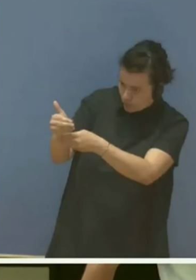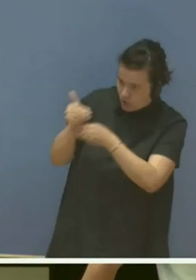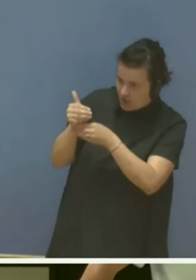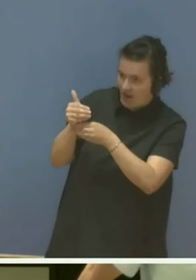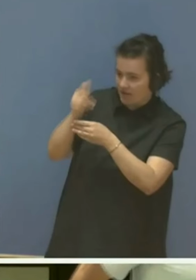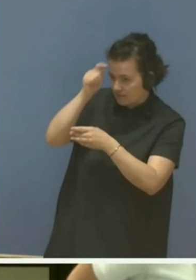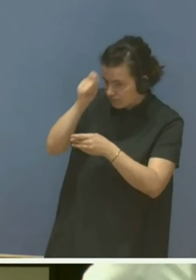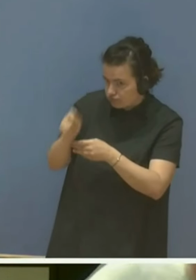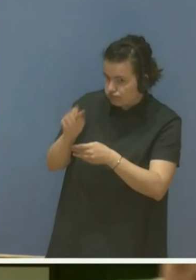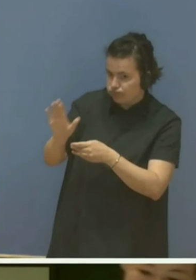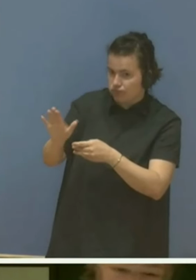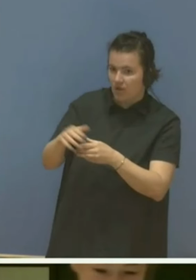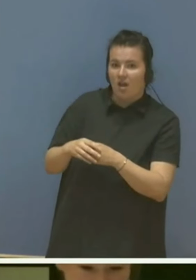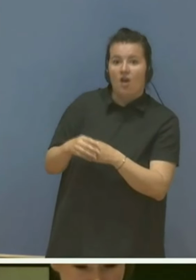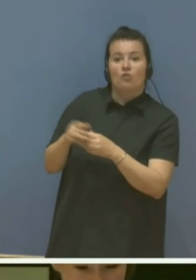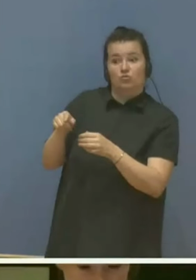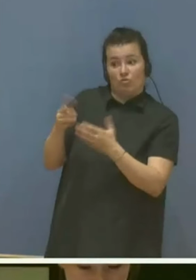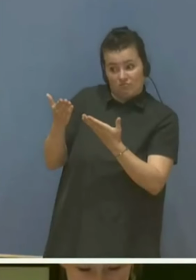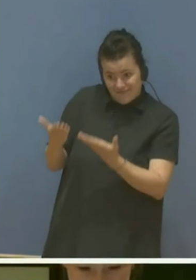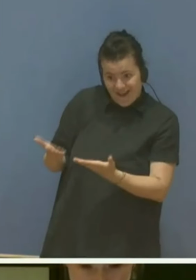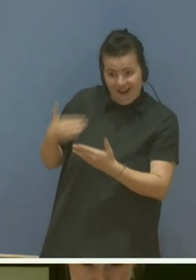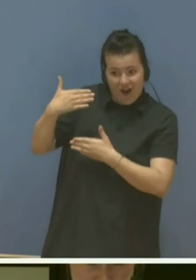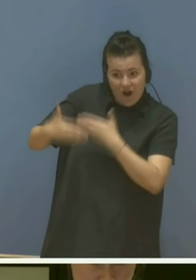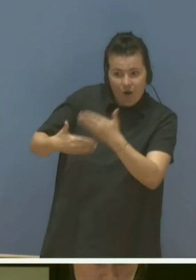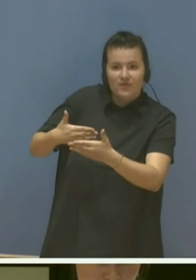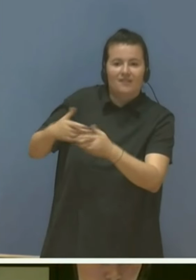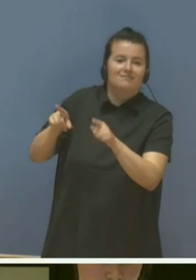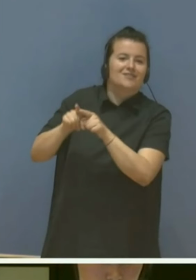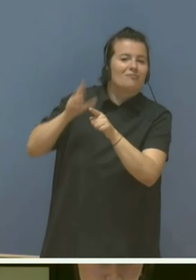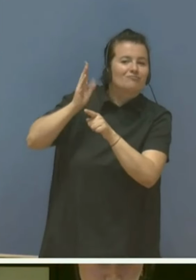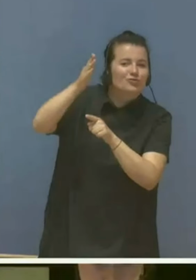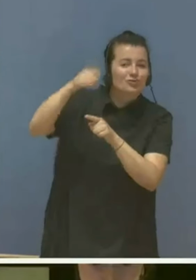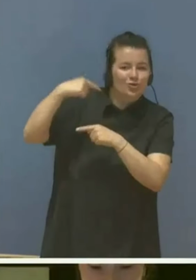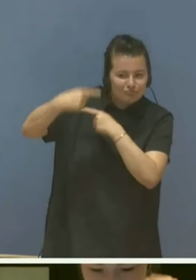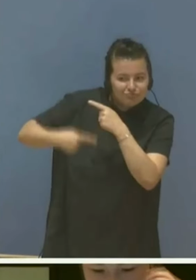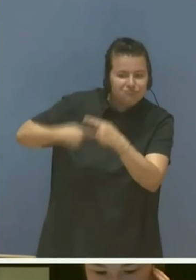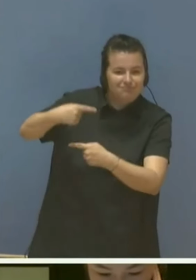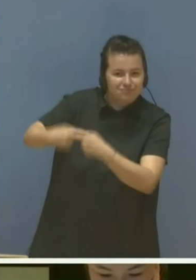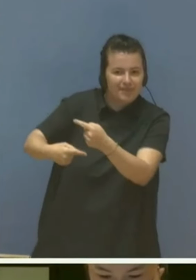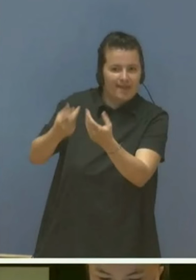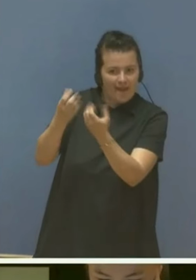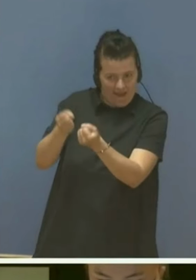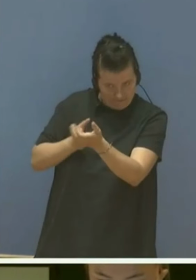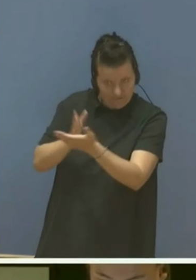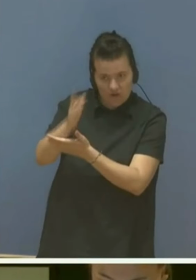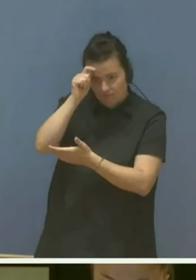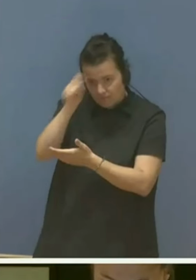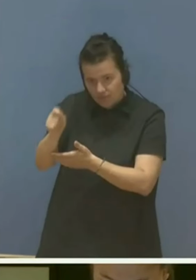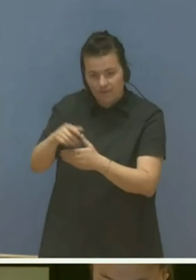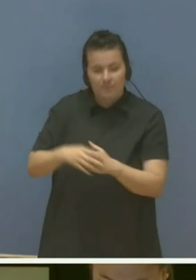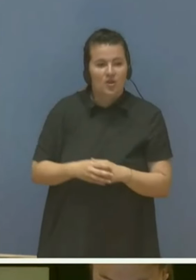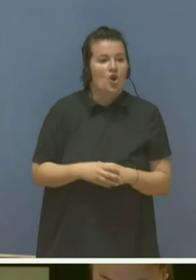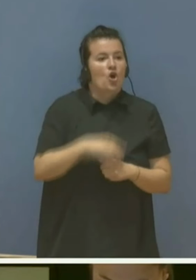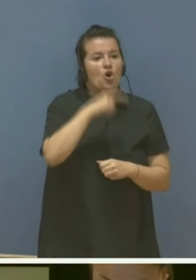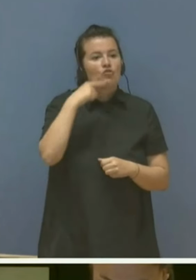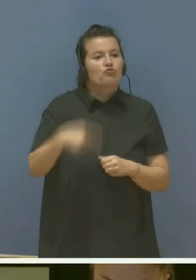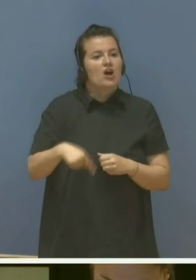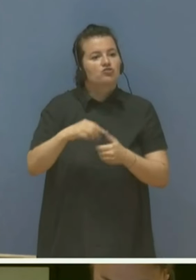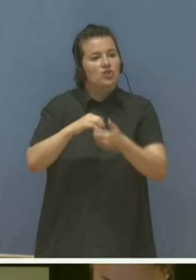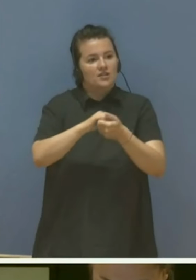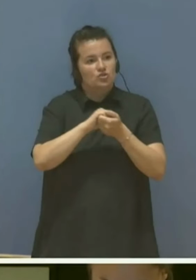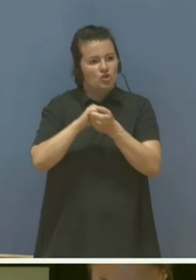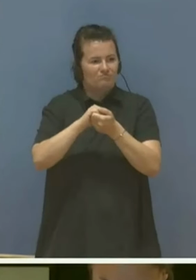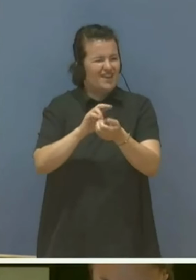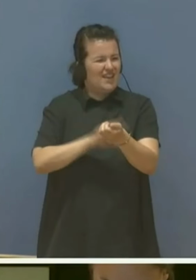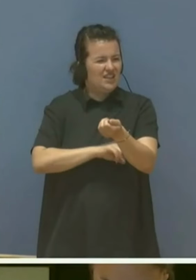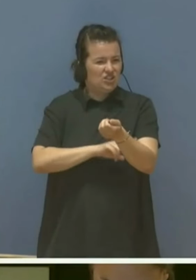правовых механизмов, различных методик и экспертных обоснований. Российская ассоциация коренных народов, благодаря партнерским правительственным структурам,